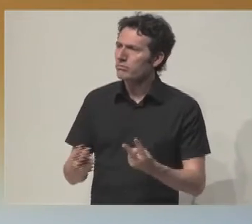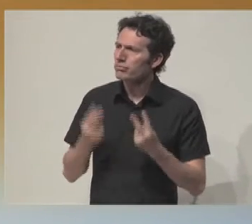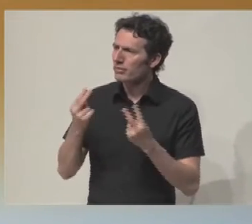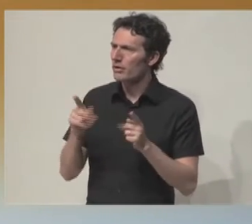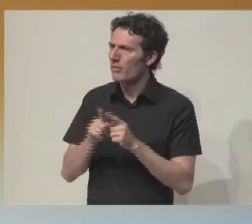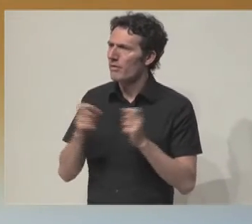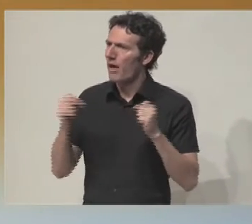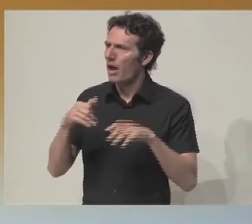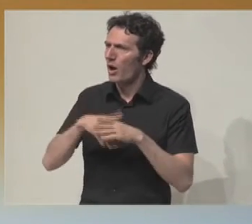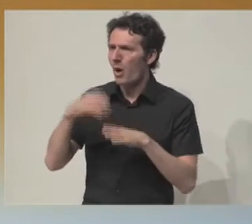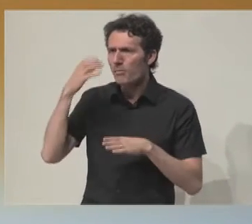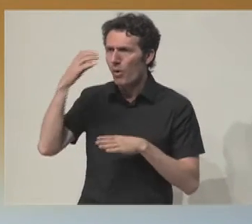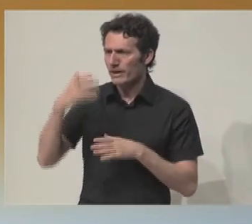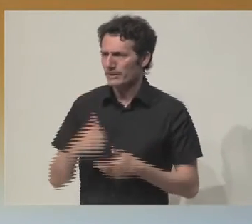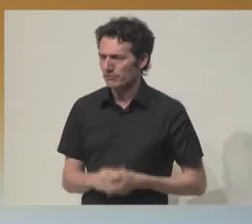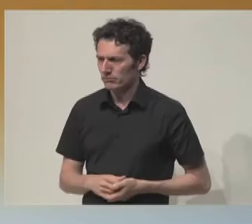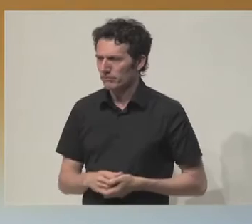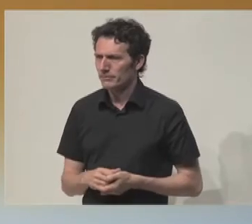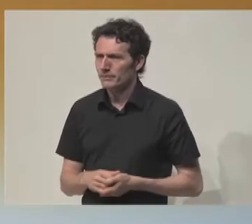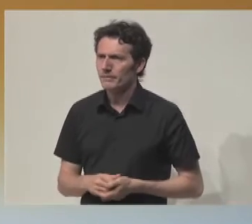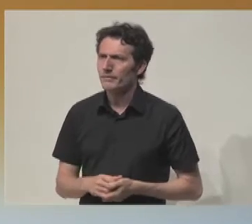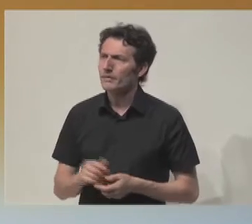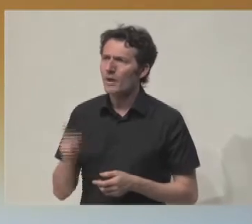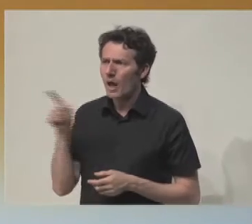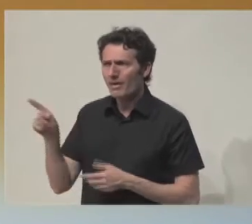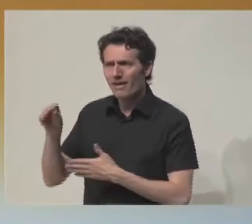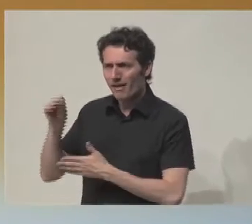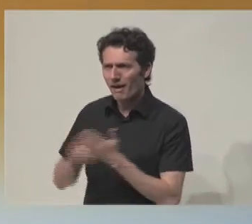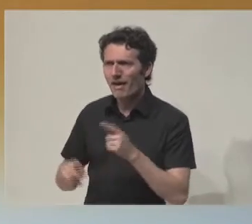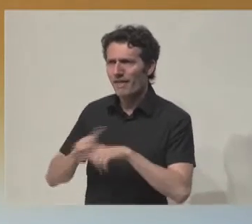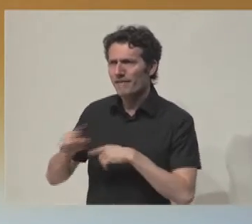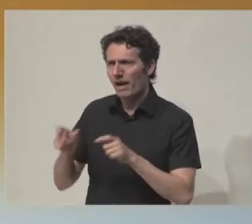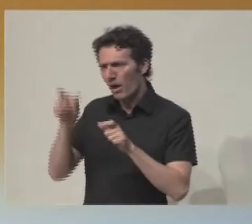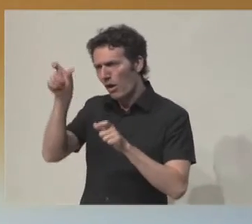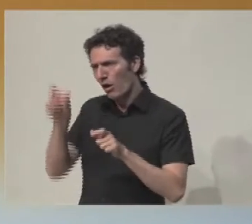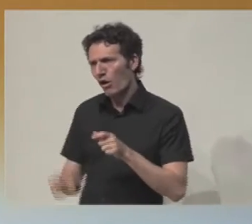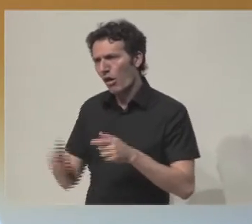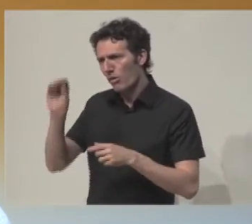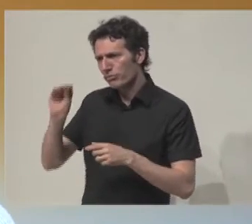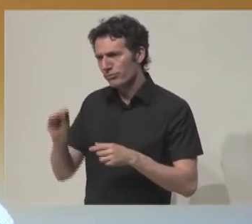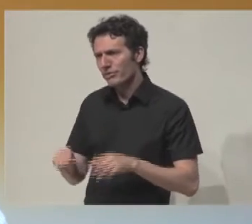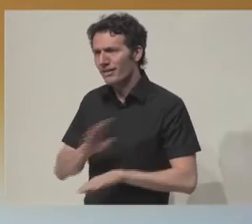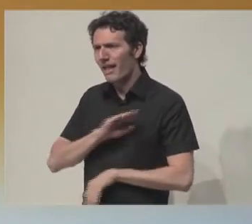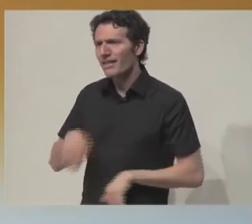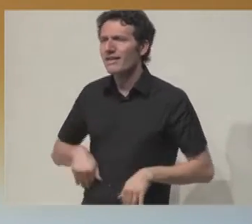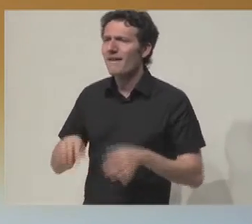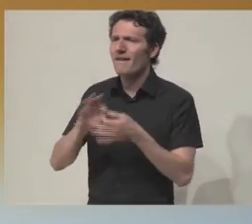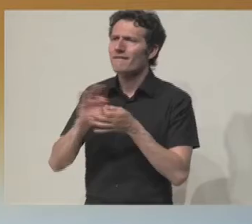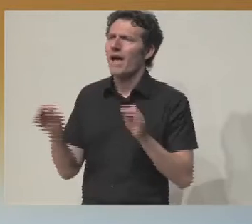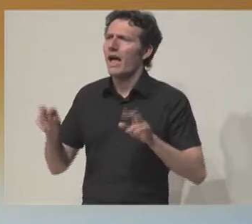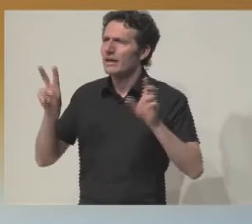l'accord et lui il écrit une petite colonne comme ça qui se termine par cette phrase